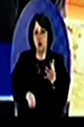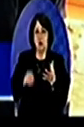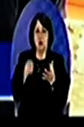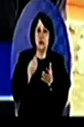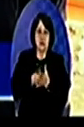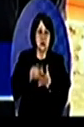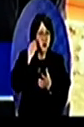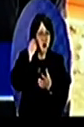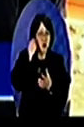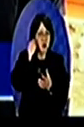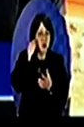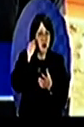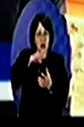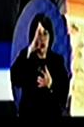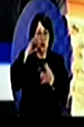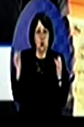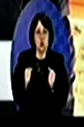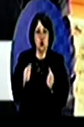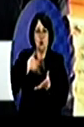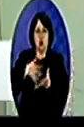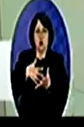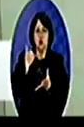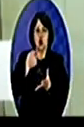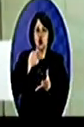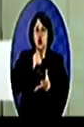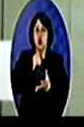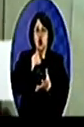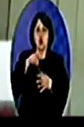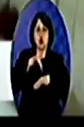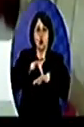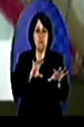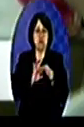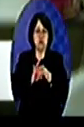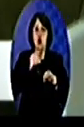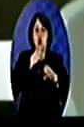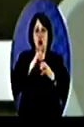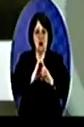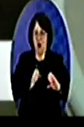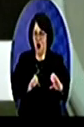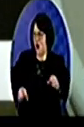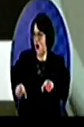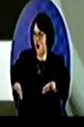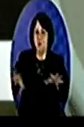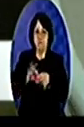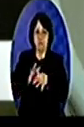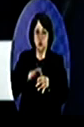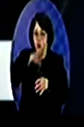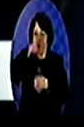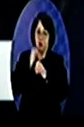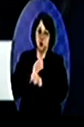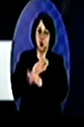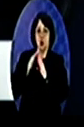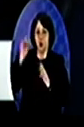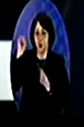сутгаагүй. Одоо халуун хөтөн бохир төв хажаагүй бол хөтсөөлөхөөр. Бажлаа сараа гарч ирсэн чи дулаахан хүүхдүүдээ үлдээсэн шээ бас